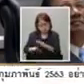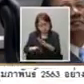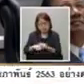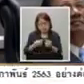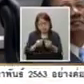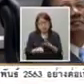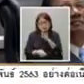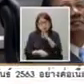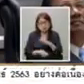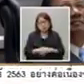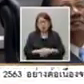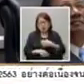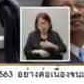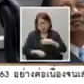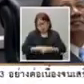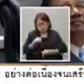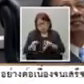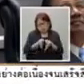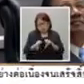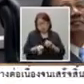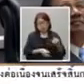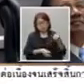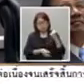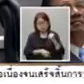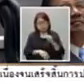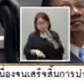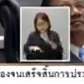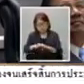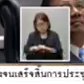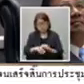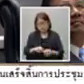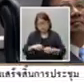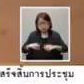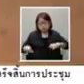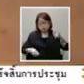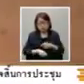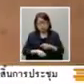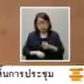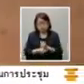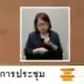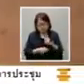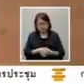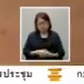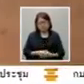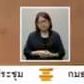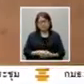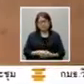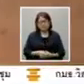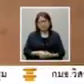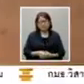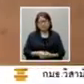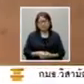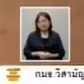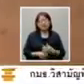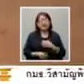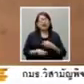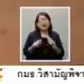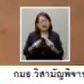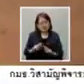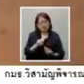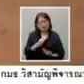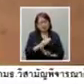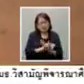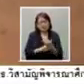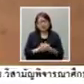อำนาจท่านเป็นยักษ์ที่มีกระบอง เชิญเชิญ นั่งใช้กระบองดีครับขอบคุณครับ คือผมเองก็จะเปิดโอกาสให้ท่านเส